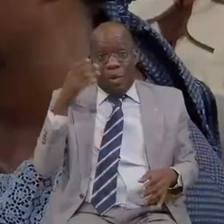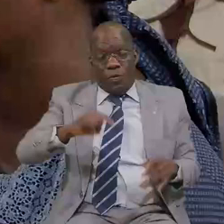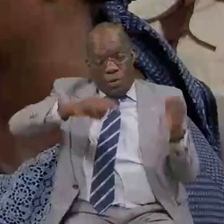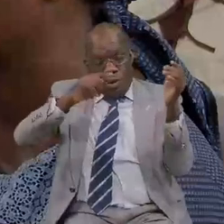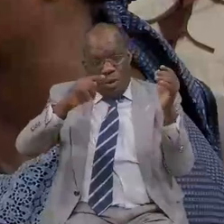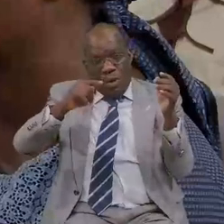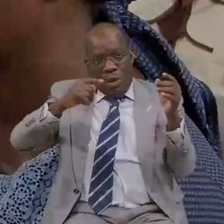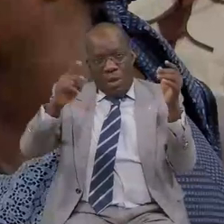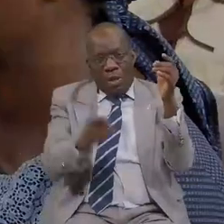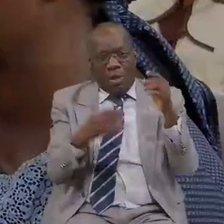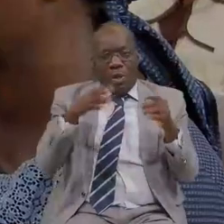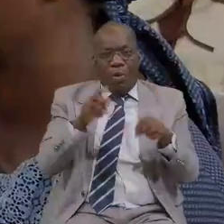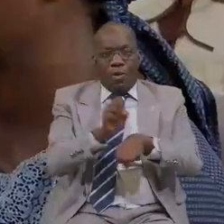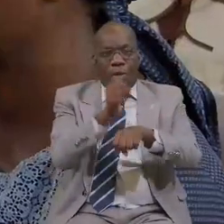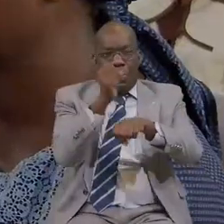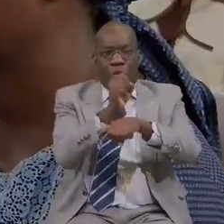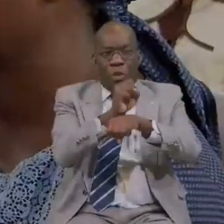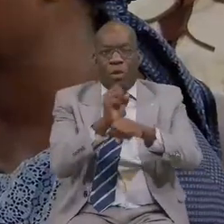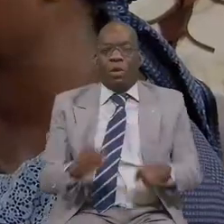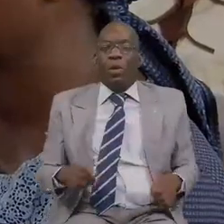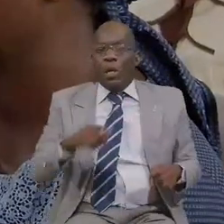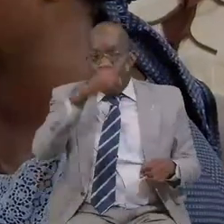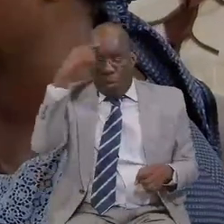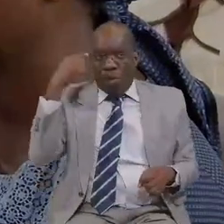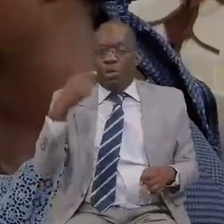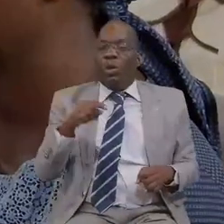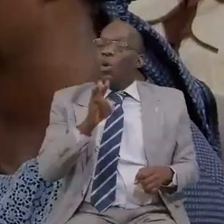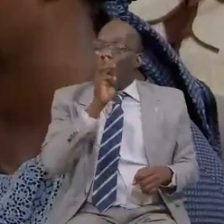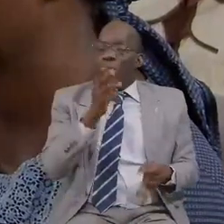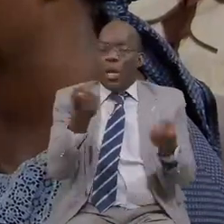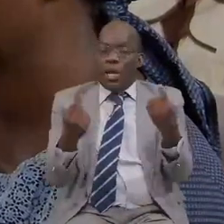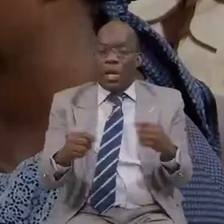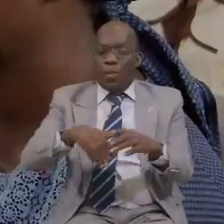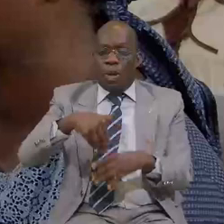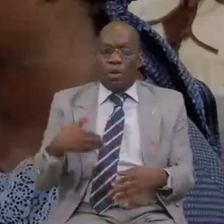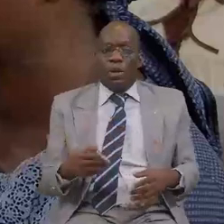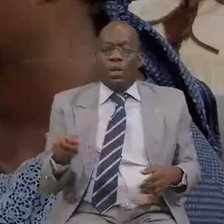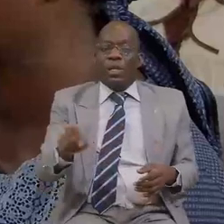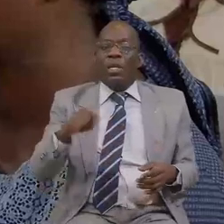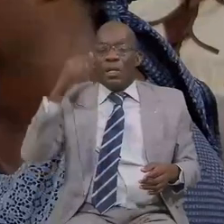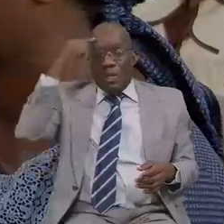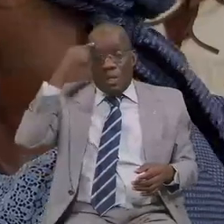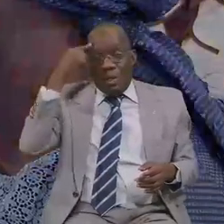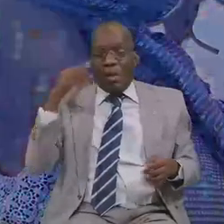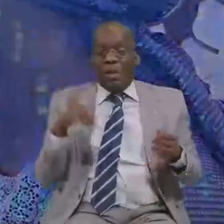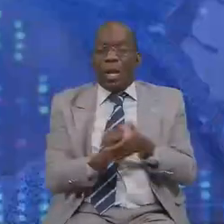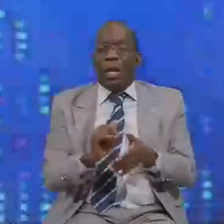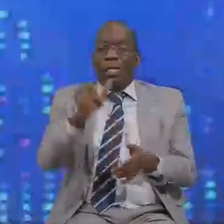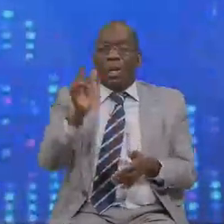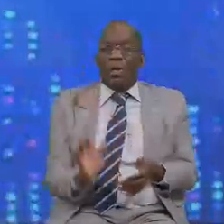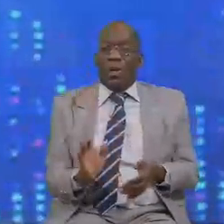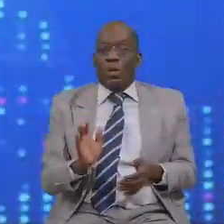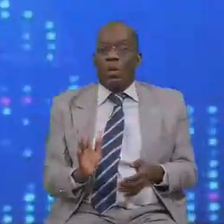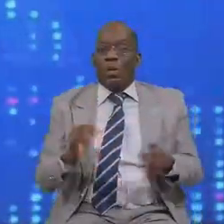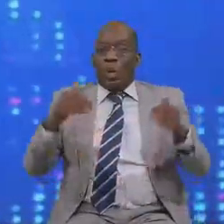À la main, ils ont frappé le rocher. Parce que l'eau est sortie, ils pensent. D'accord? Dieu a approuvé mon